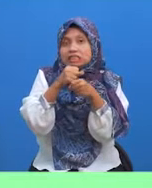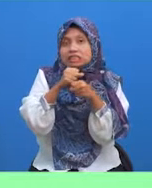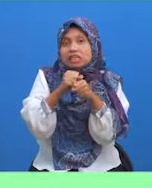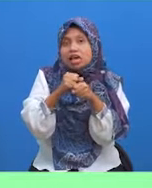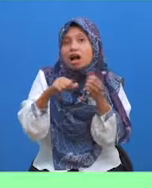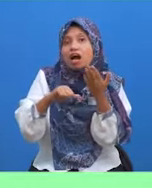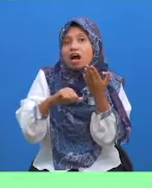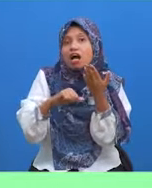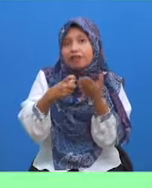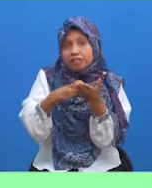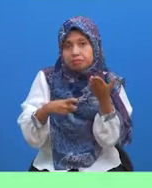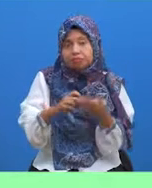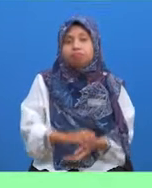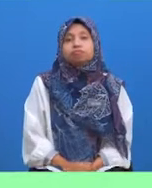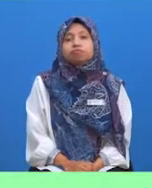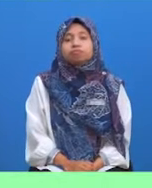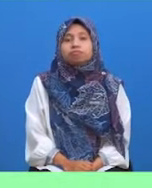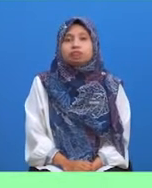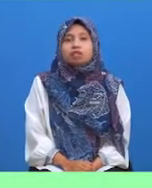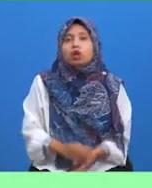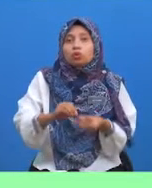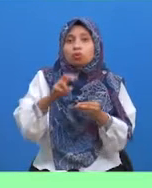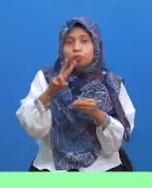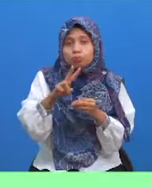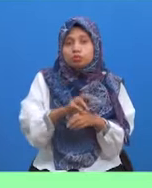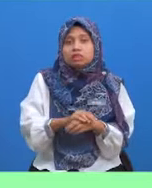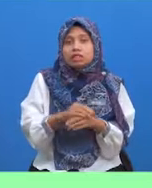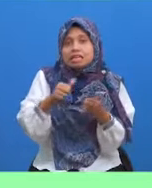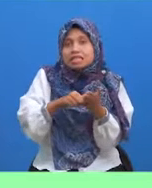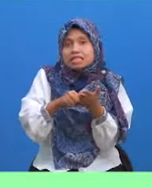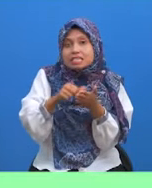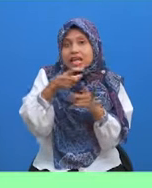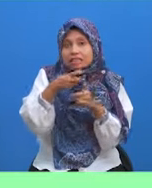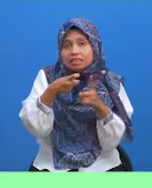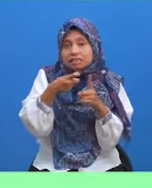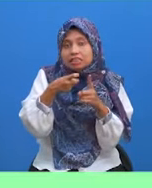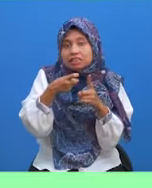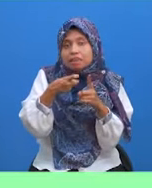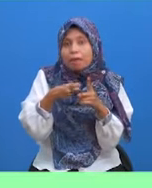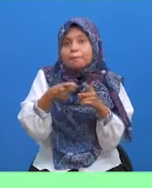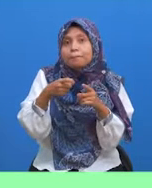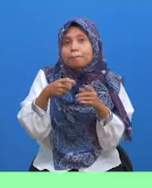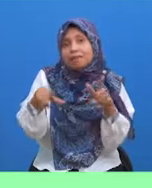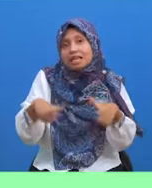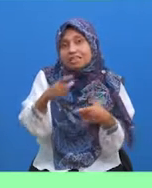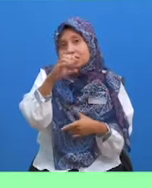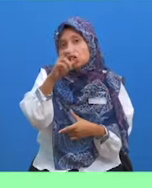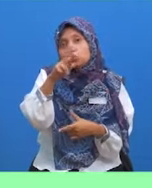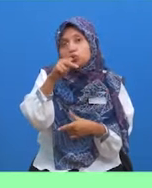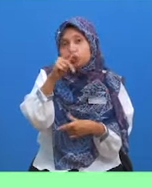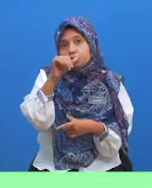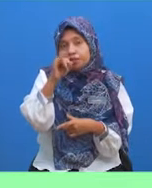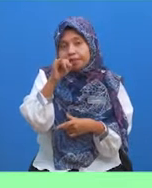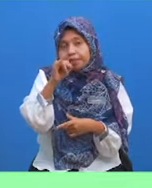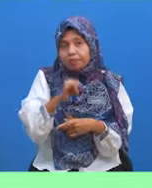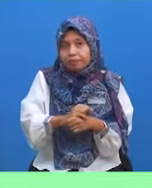kuantiti yang kedua kesan daripada pelaksanaan Cukai ke atas barang